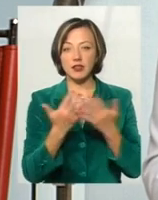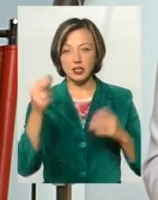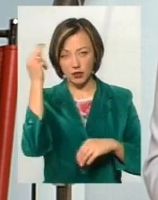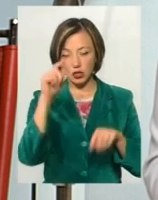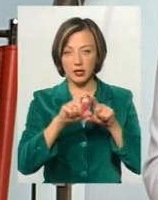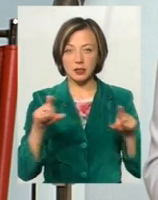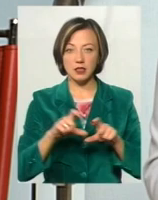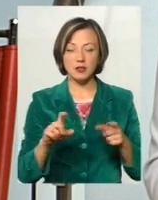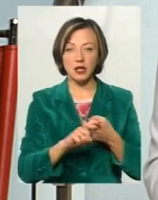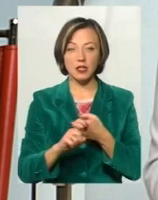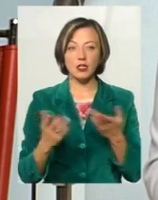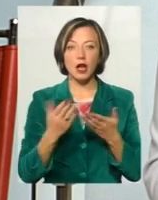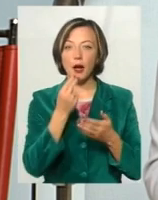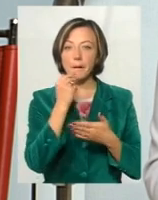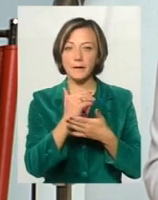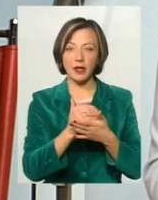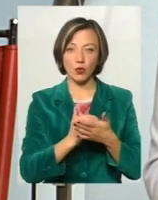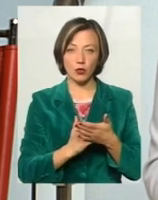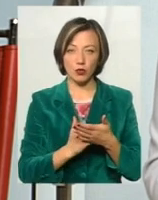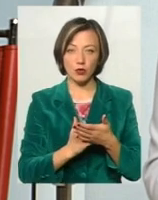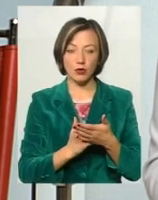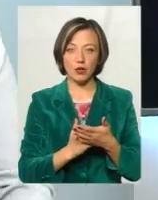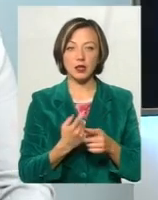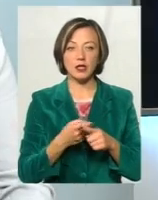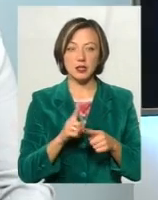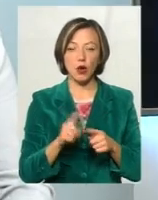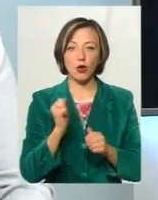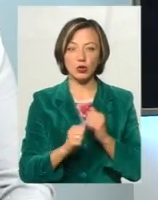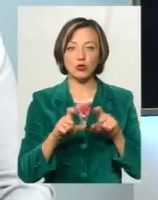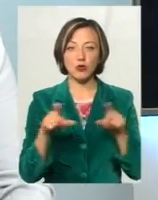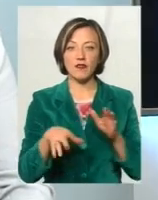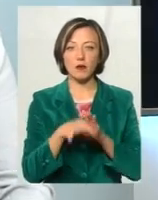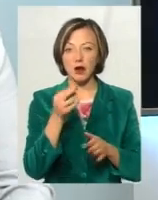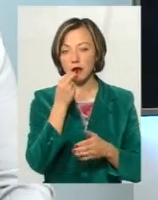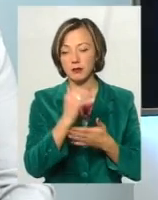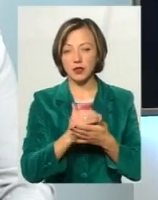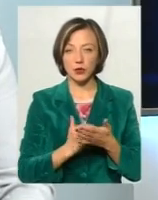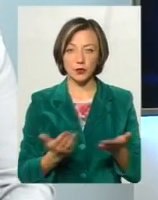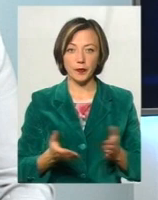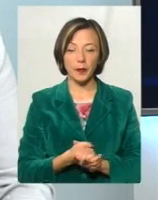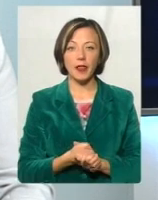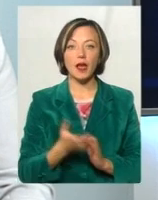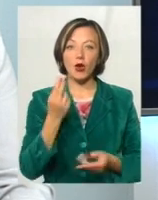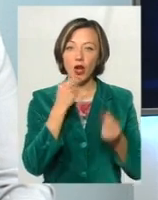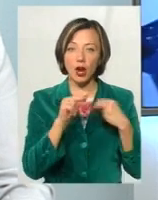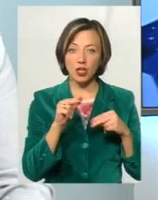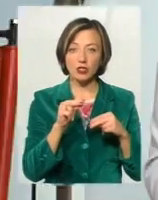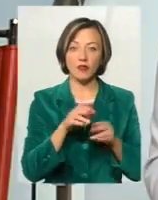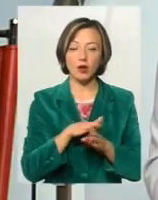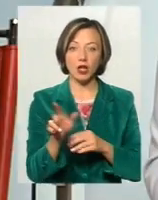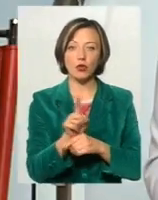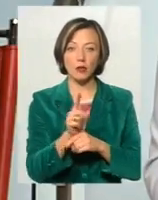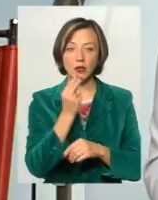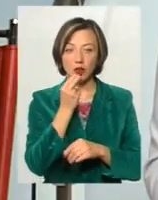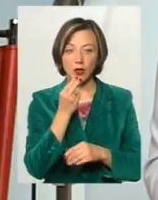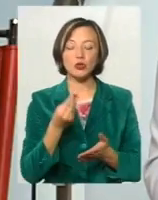різних навчальних закладах? В залежності від того, яке меню. Тобто це вже кожна школа вибирає там. Так, воно... Але якщо йде краще виконання норм